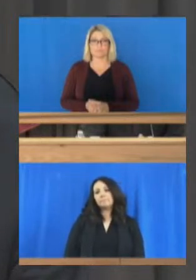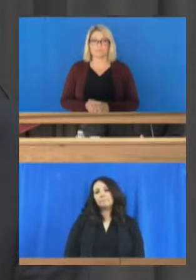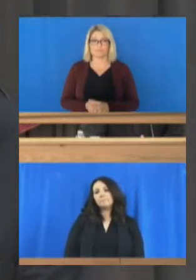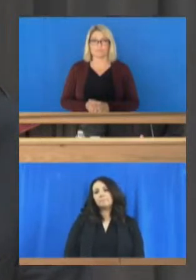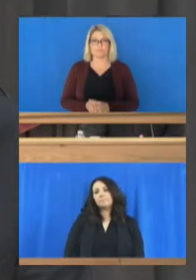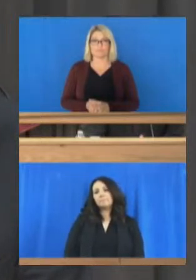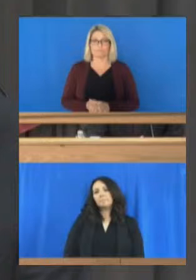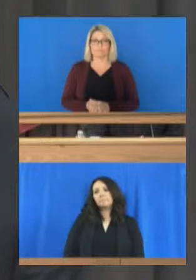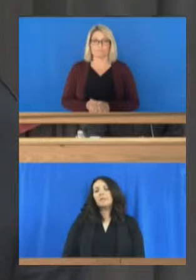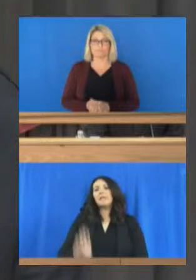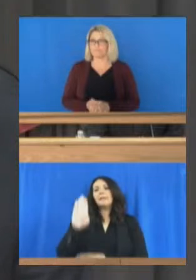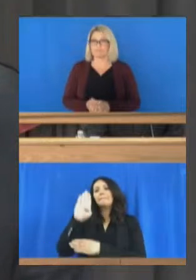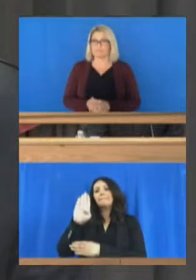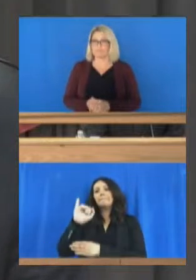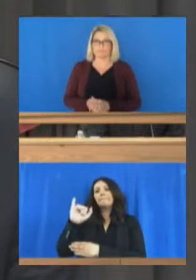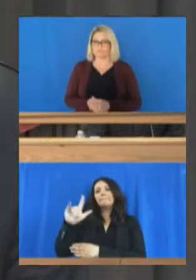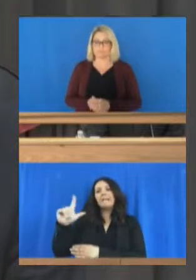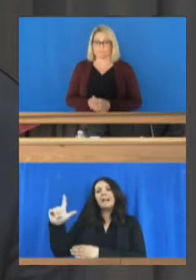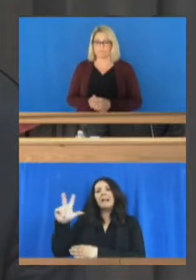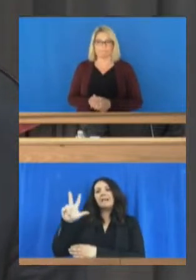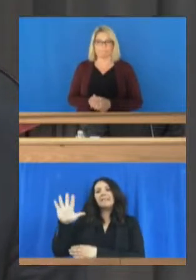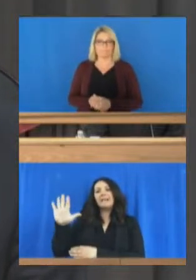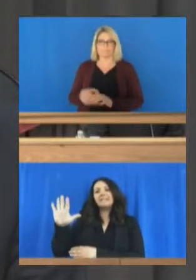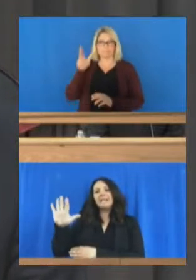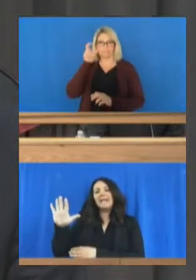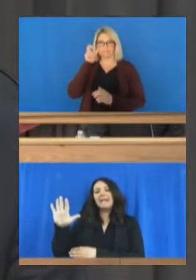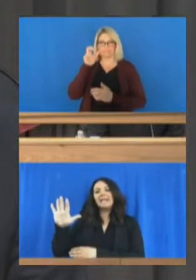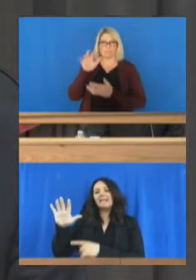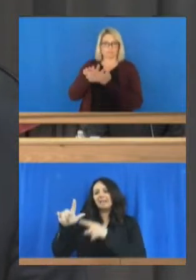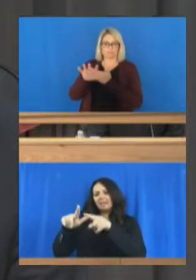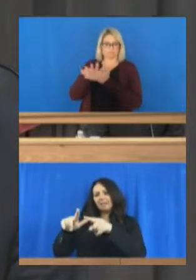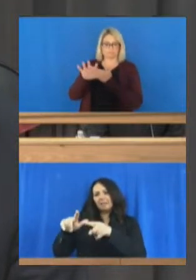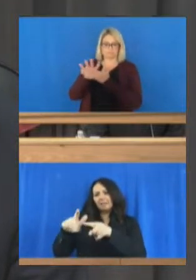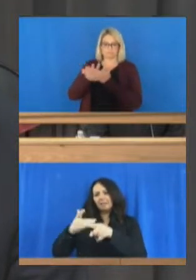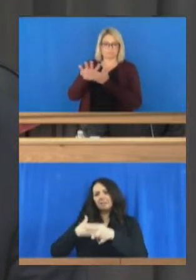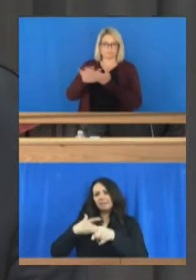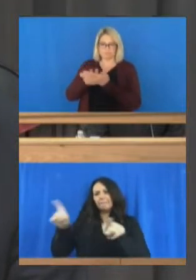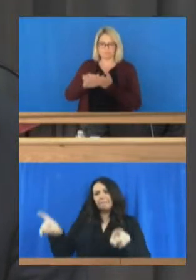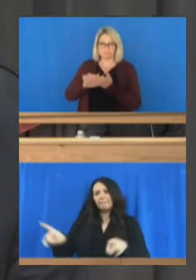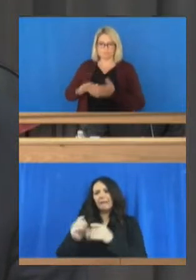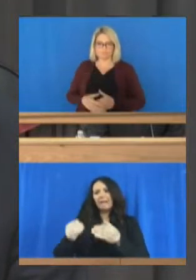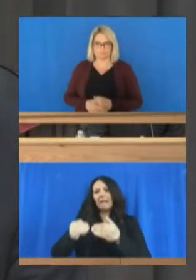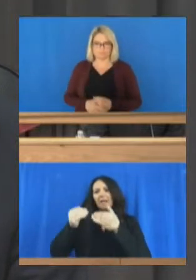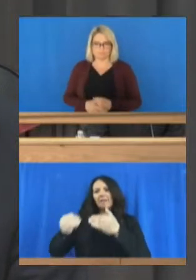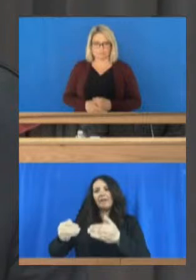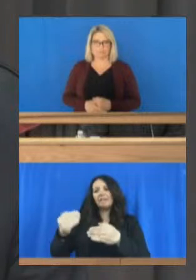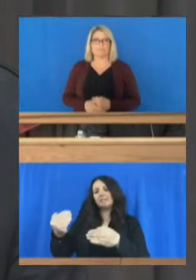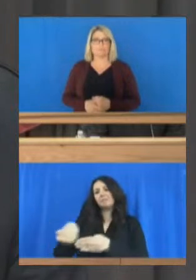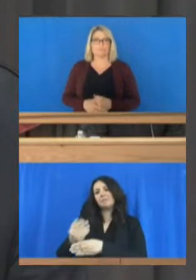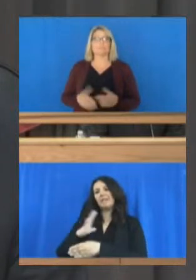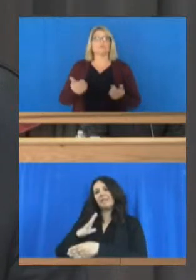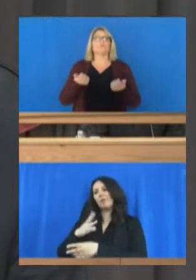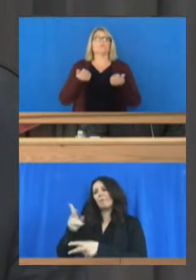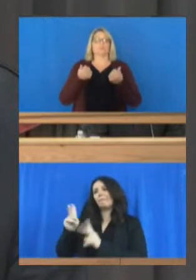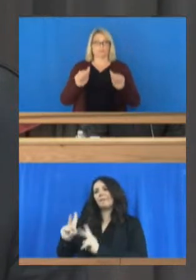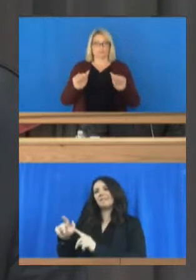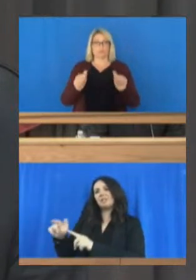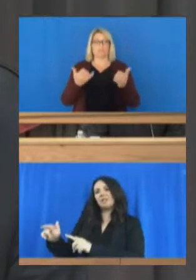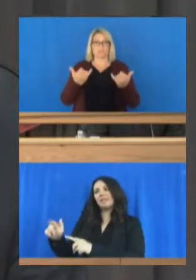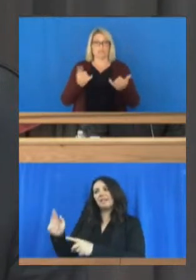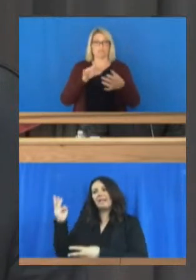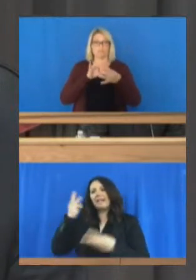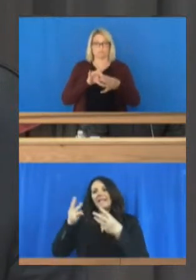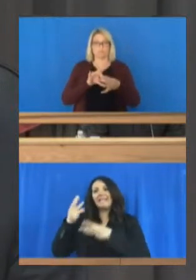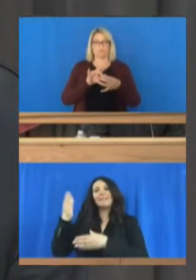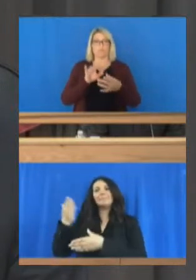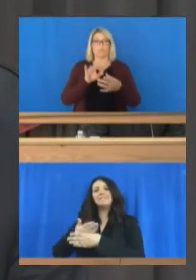loi ou sur le sujet des psychologues, c'est pour les enfants de notre province qui ont pour beaucoup d'années maintenant, on avait besoin d'attendre pour